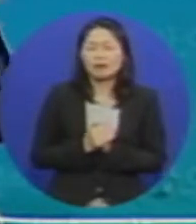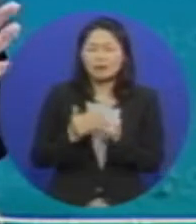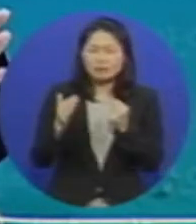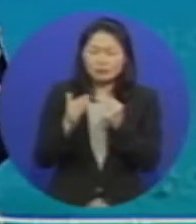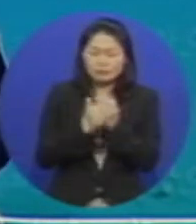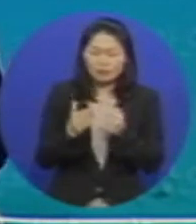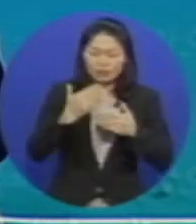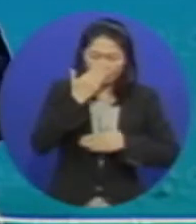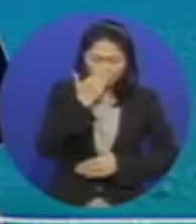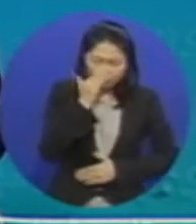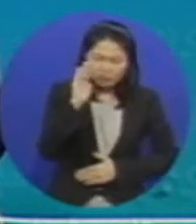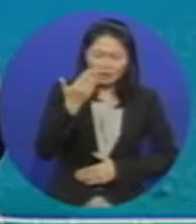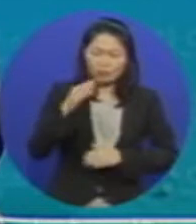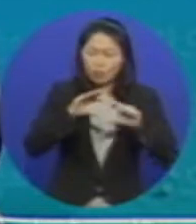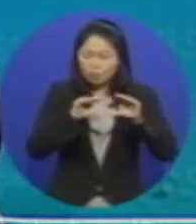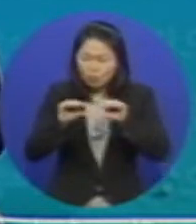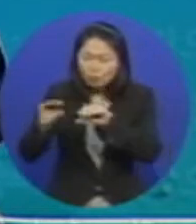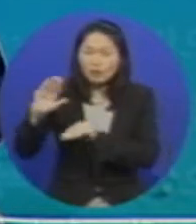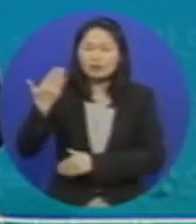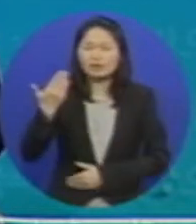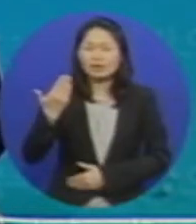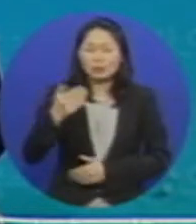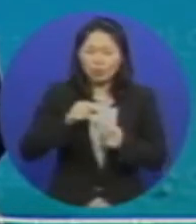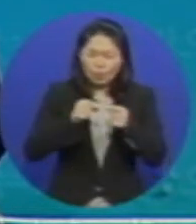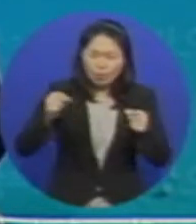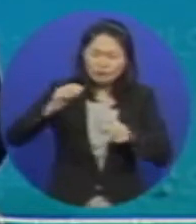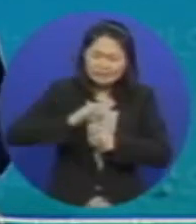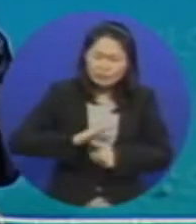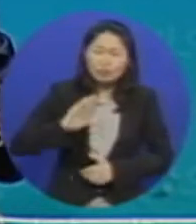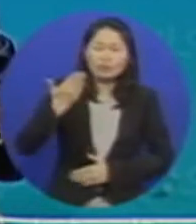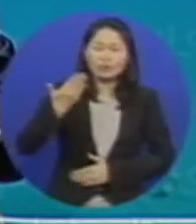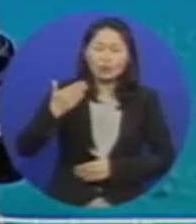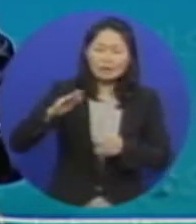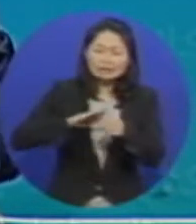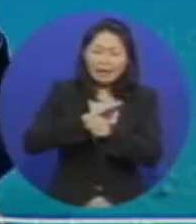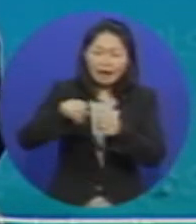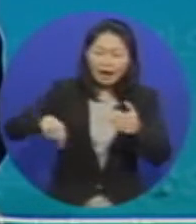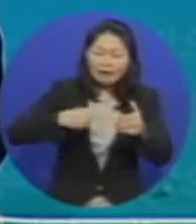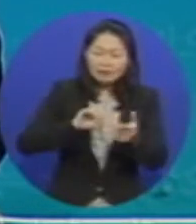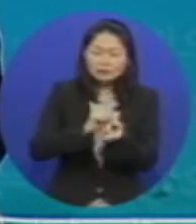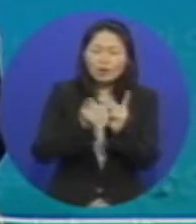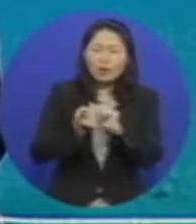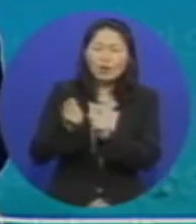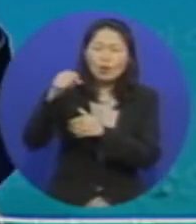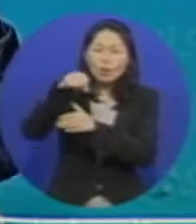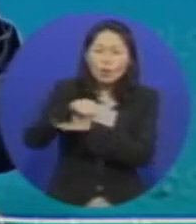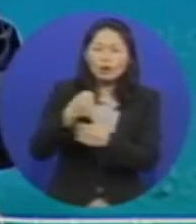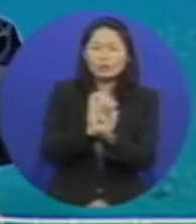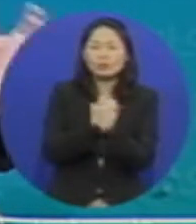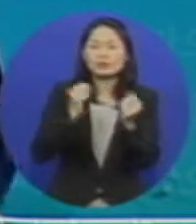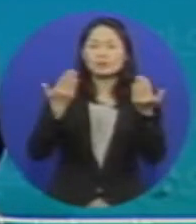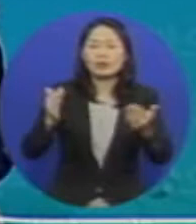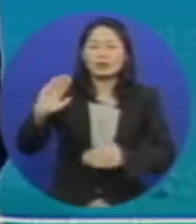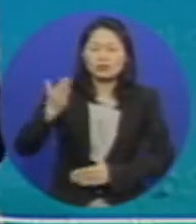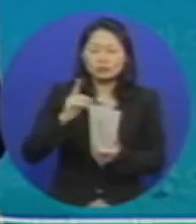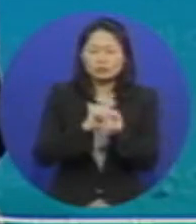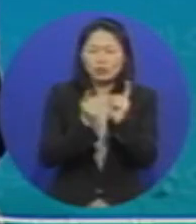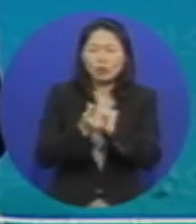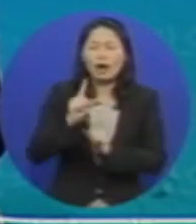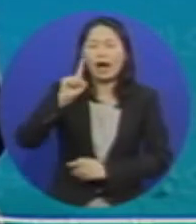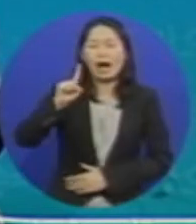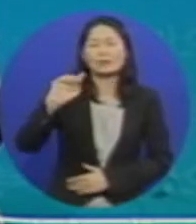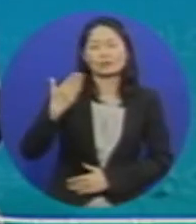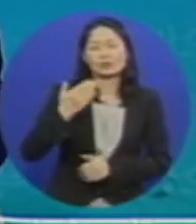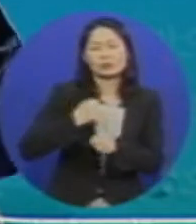겸손하게 되고 온유하게 되고 오래 참게 되고 사랑 안에 서로 용납하고 되고 서로 하나 되게 되는